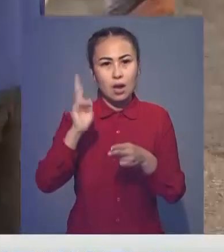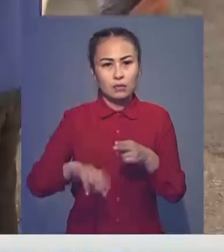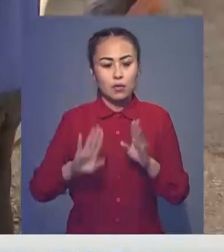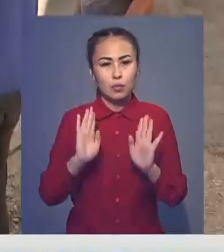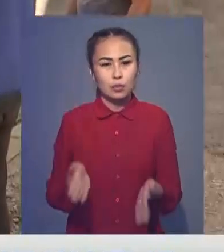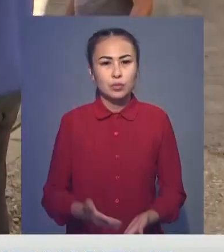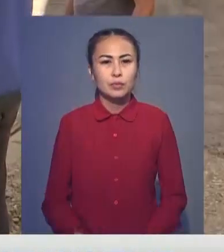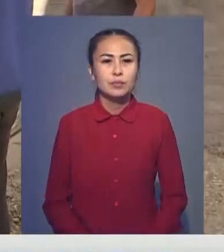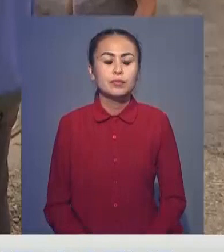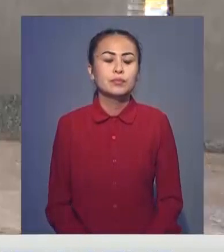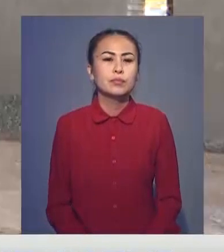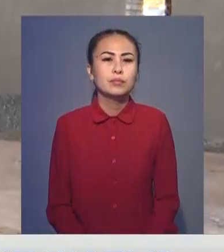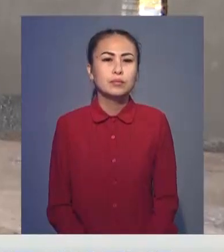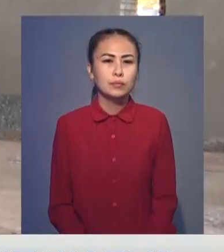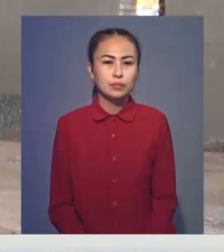мамандар.